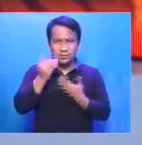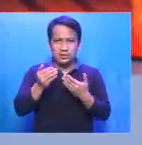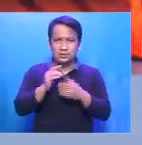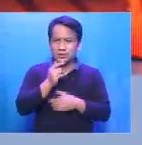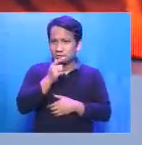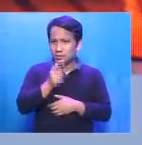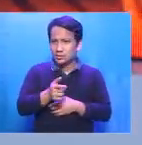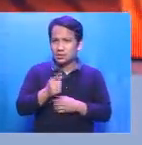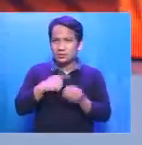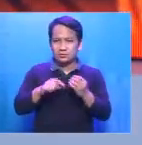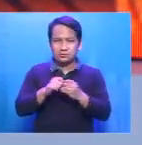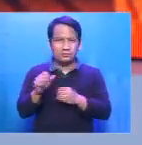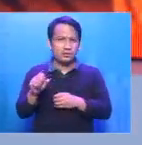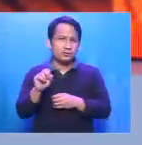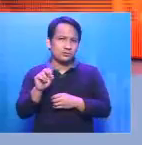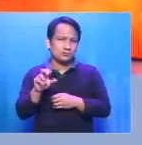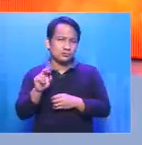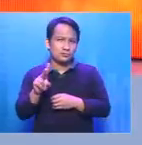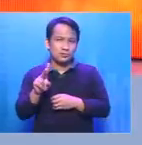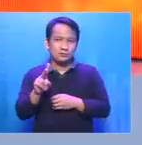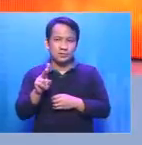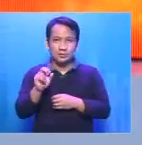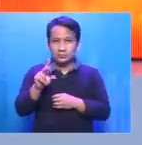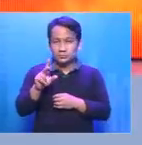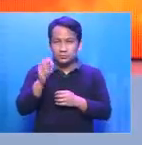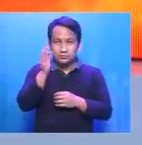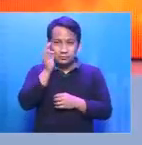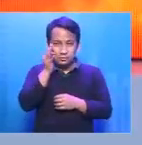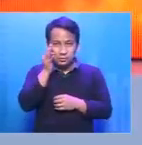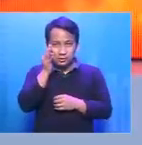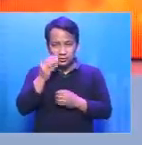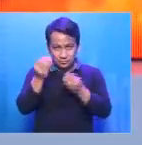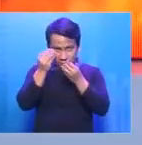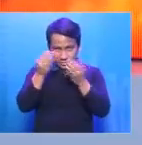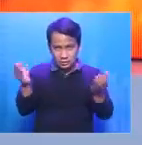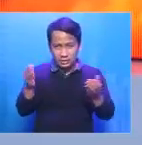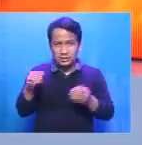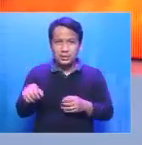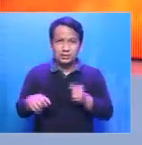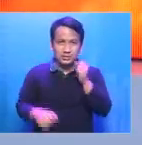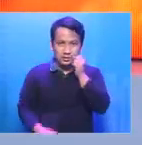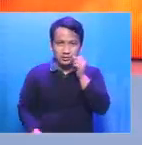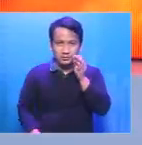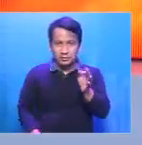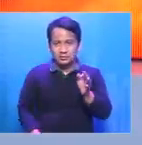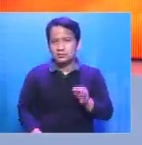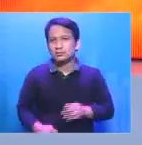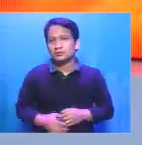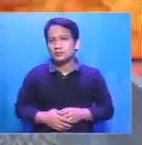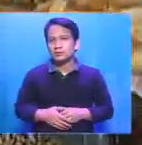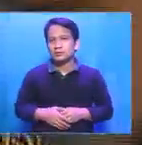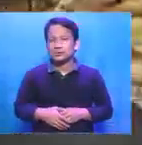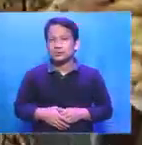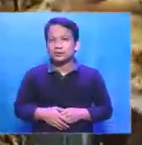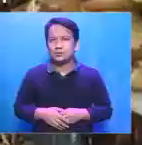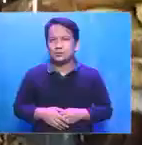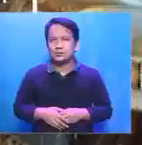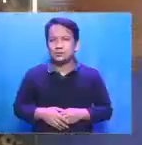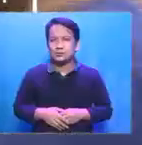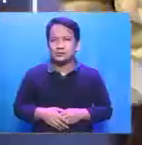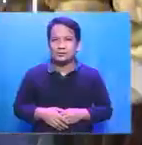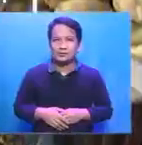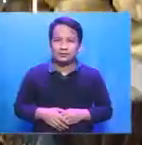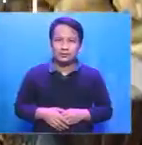pampaswerte raw na 12 bilog na prutas? Alamin natin yan kay Shaila Francisco. Sa mga